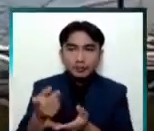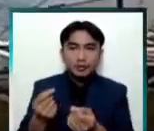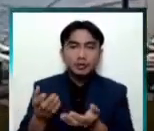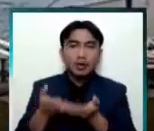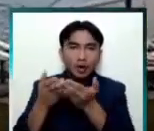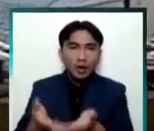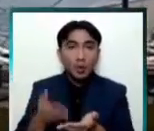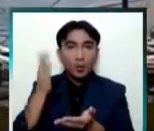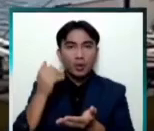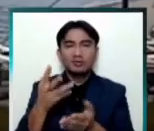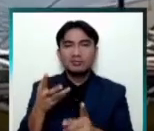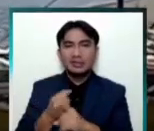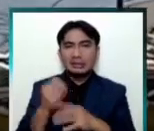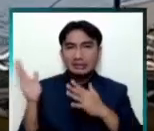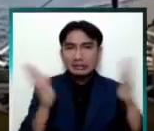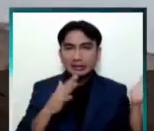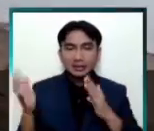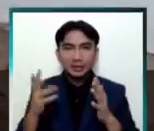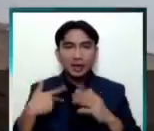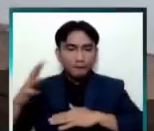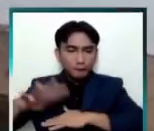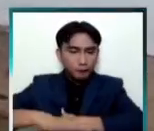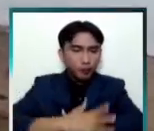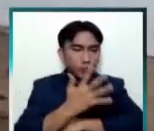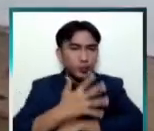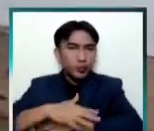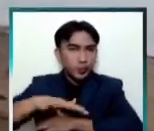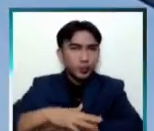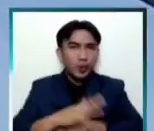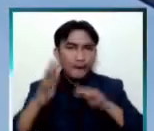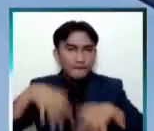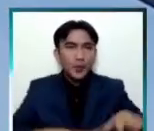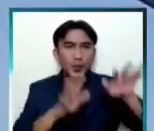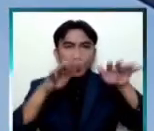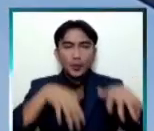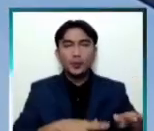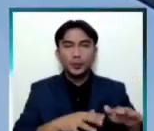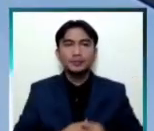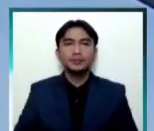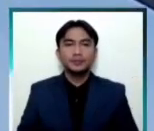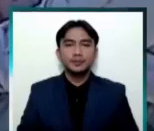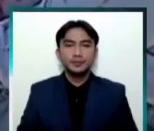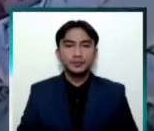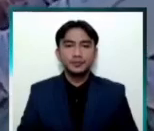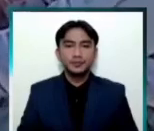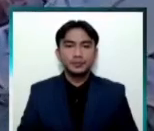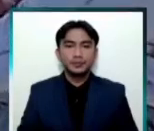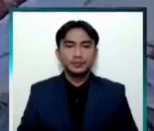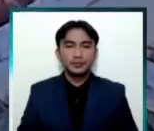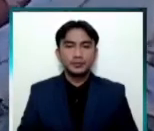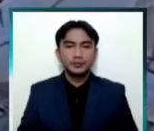hangin at mataas na alon sa dagat. Mula sa GMA Regional TV Balitang Amyanan,